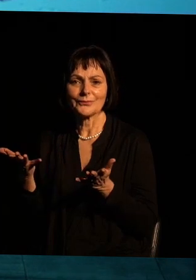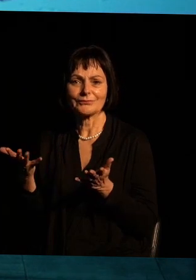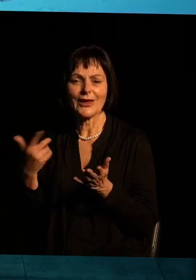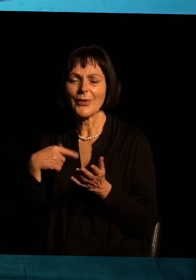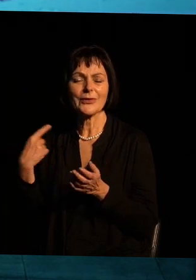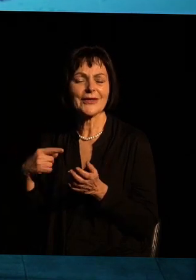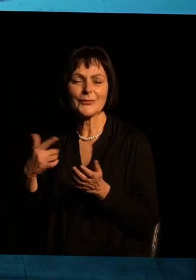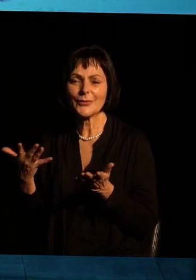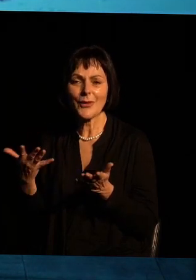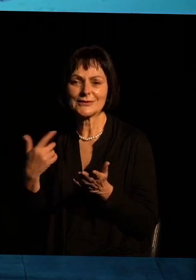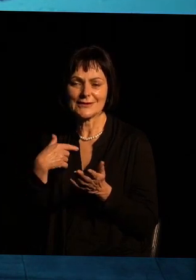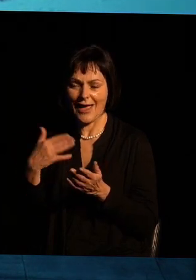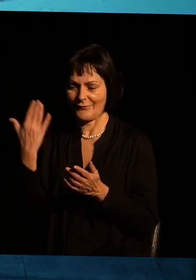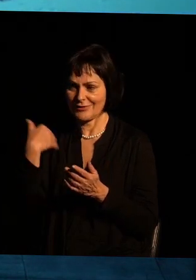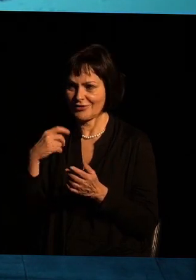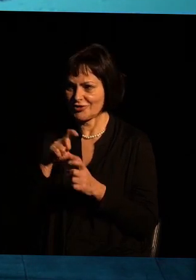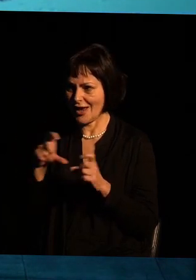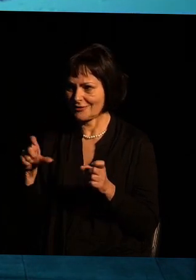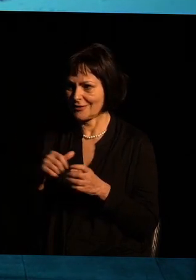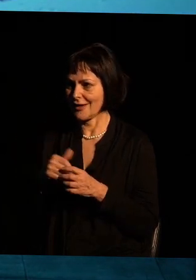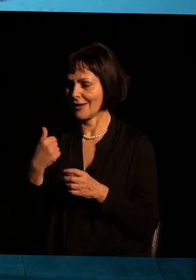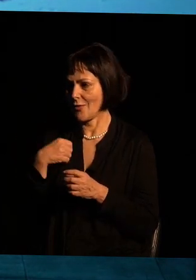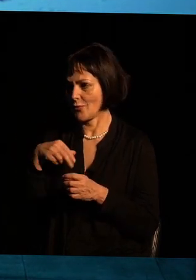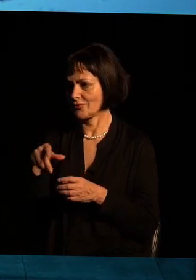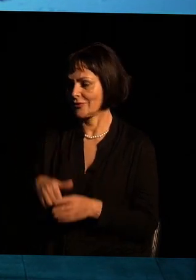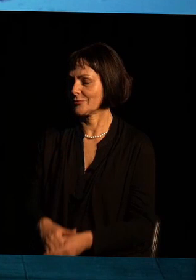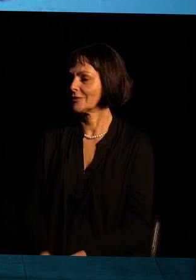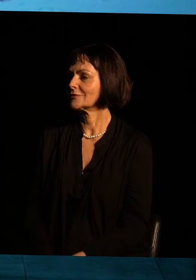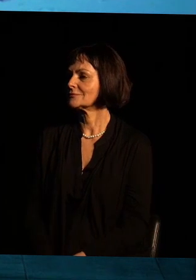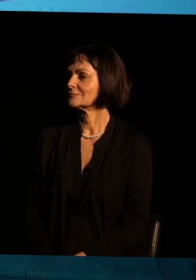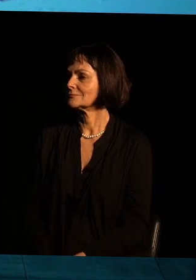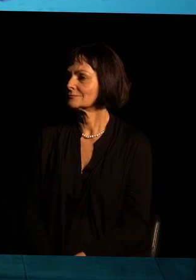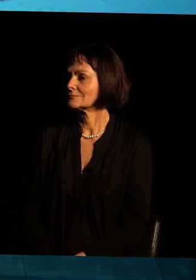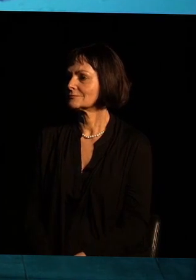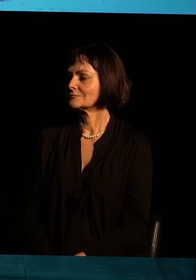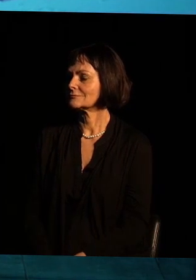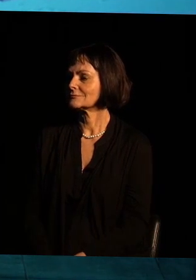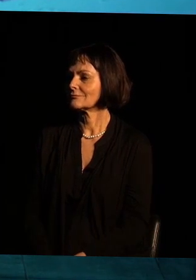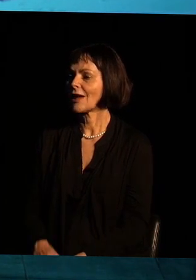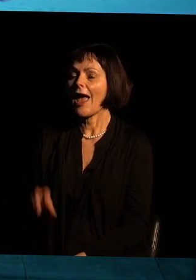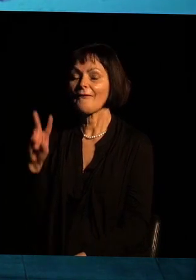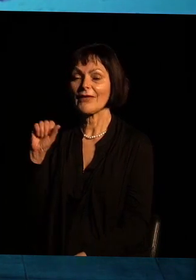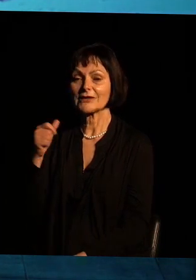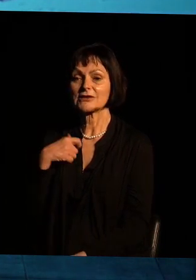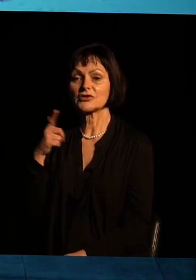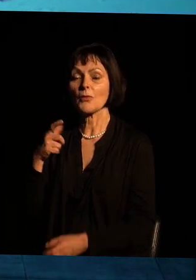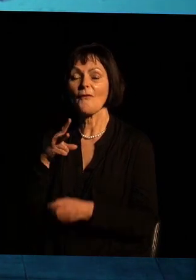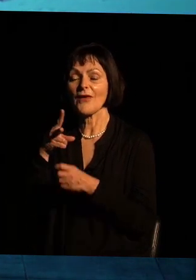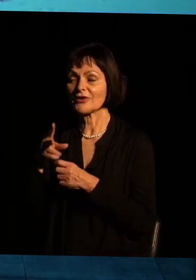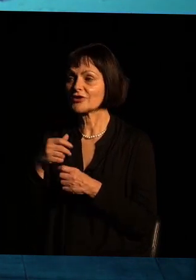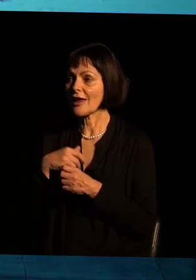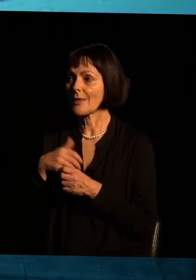to nie było za naszych czasów wtedy, kiedy jeszcze wchodziliśmy. No już nie mówiąc, że Krzysiek Wielicki zrobił to pierwsze wejście